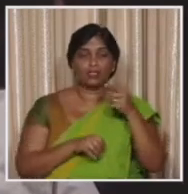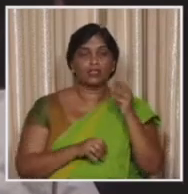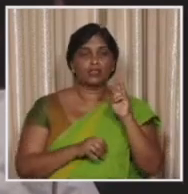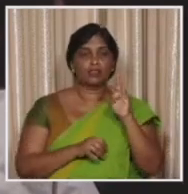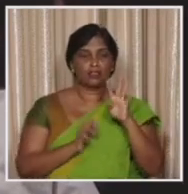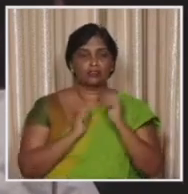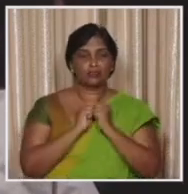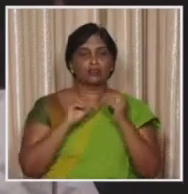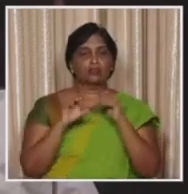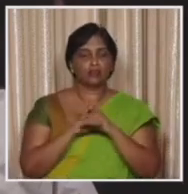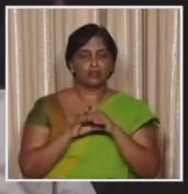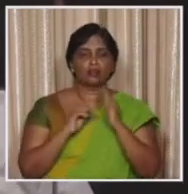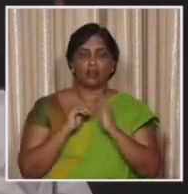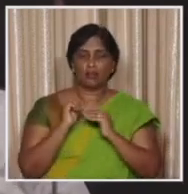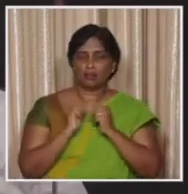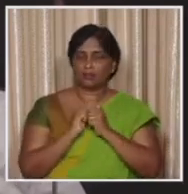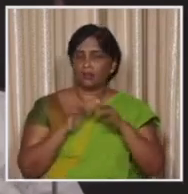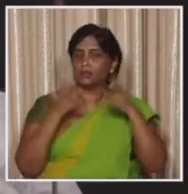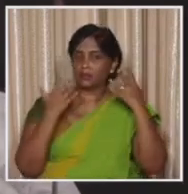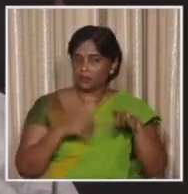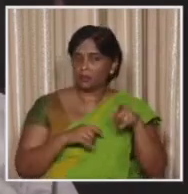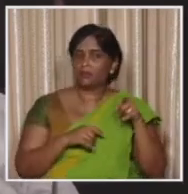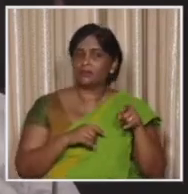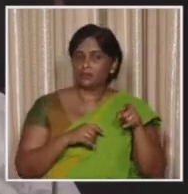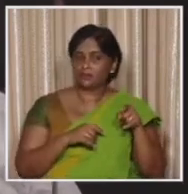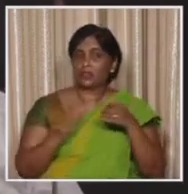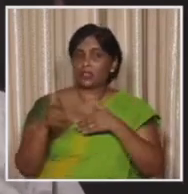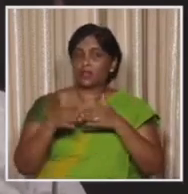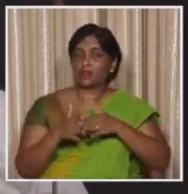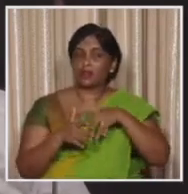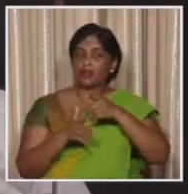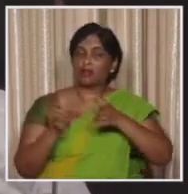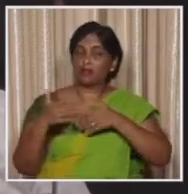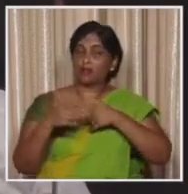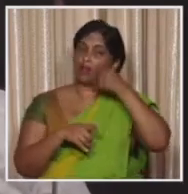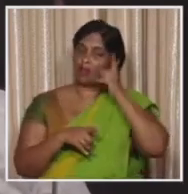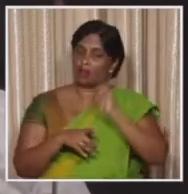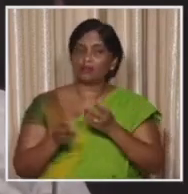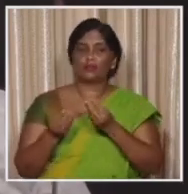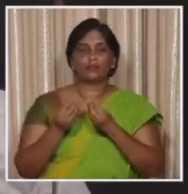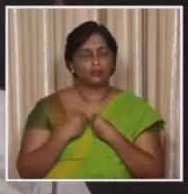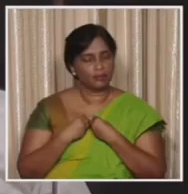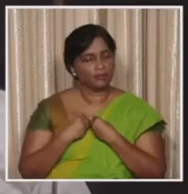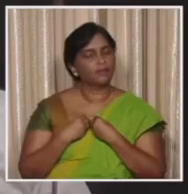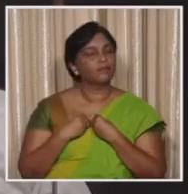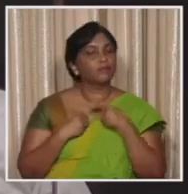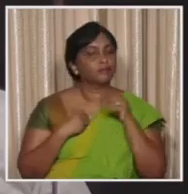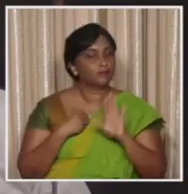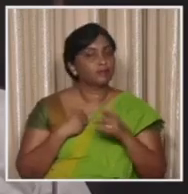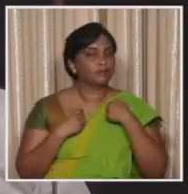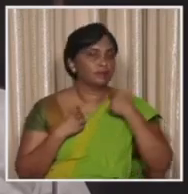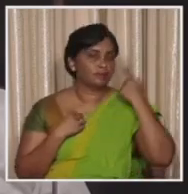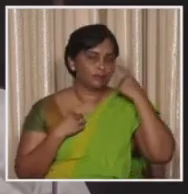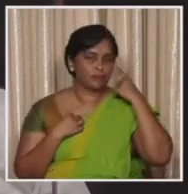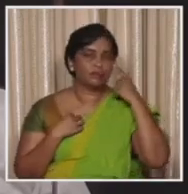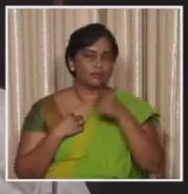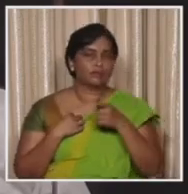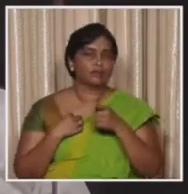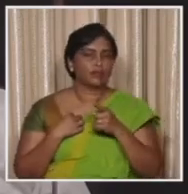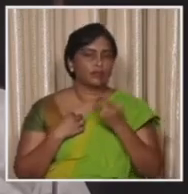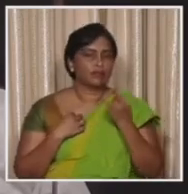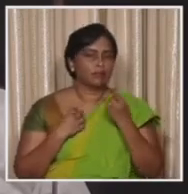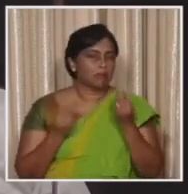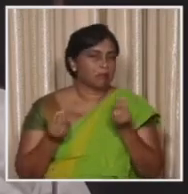134ක් බඳවා ගැනීමේ කටයුතු අවසන් කරලා තියෙනවා. කැබිනට් වෙනුත් ඒකට අවස්ථාව ලබා දීලා තියෙනවා. නමුත් අපි හිතනවා මේ ඒ ප්‍රමාණෙත්